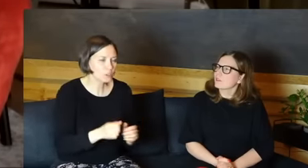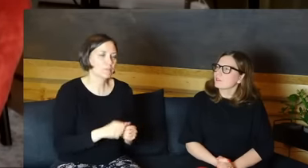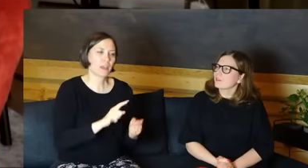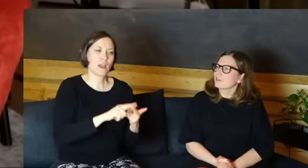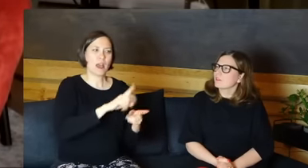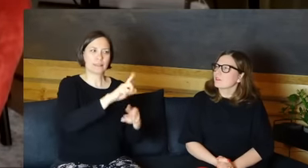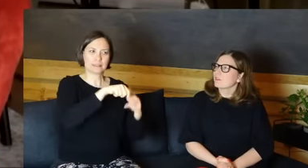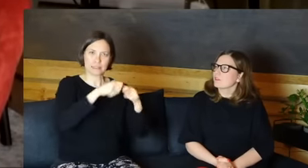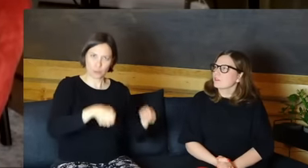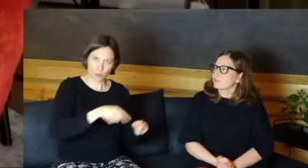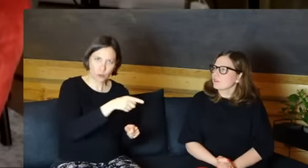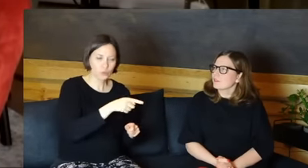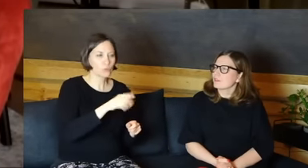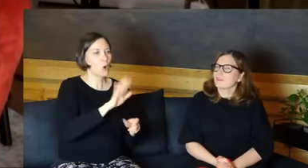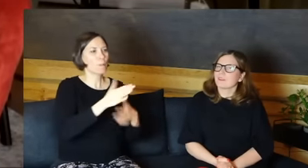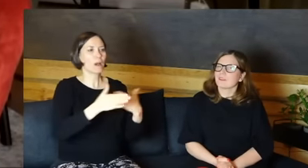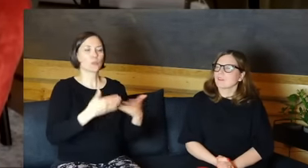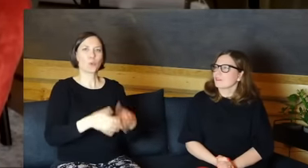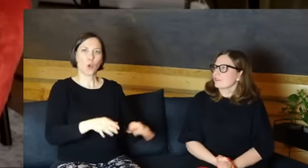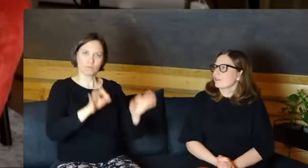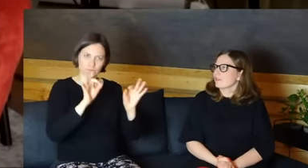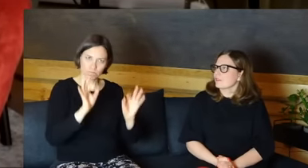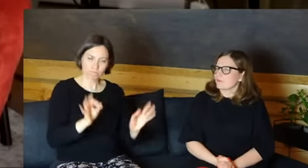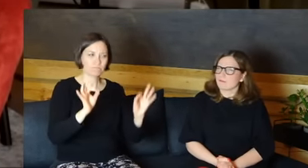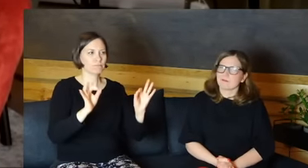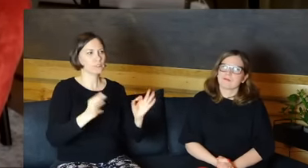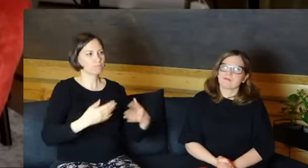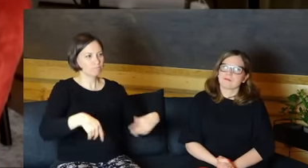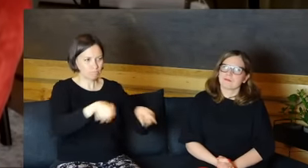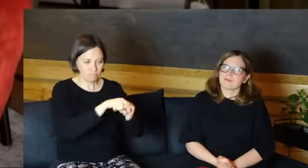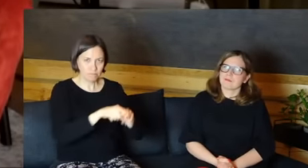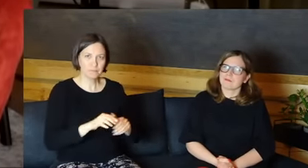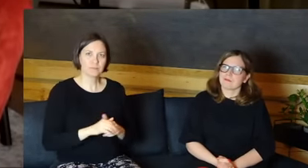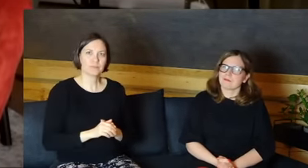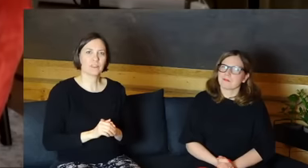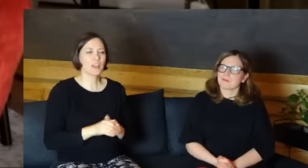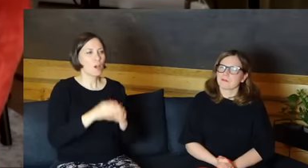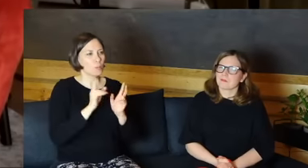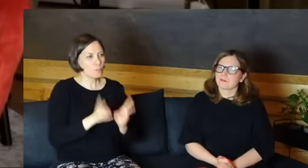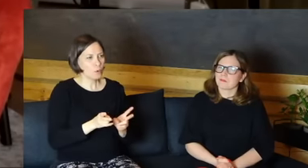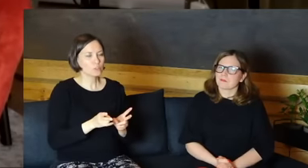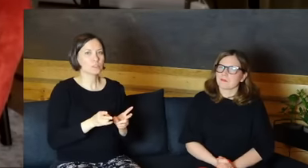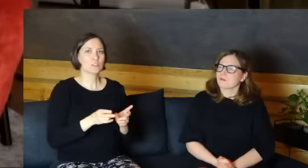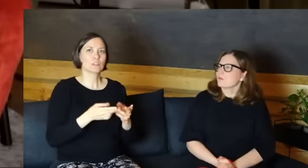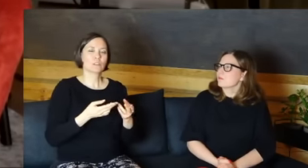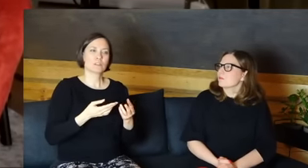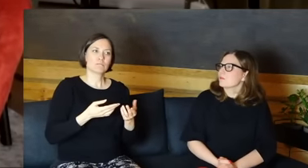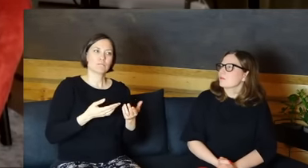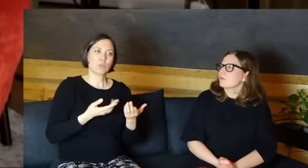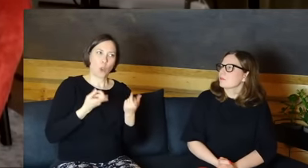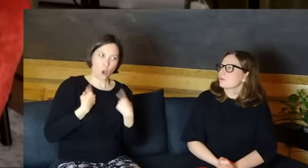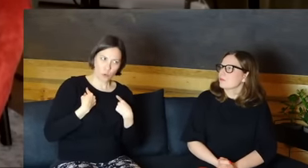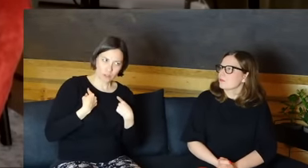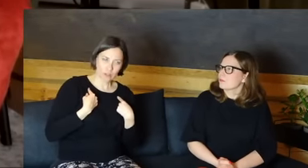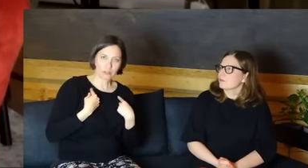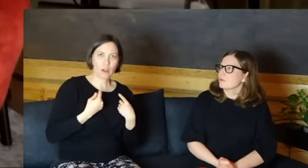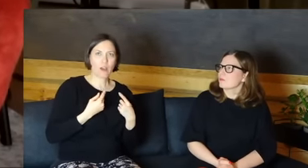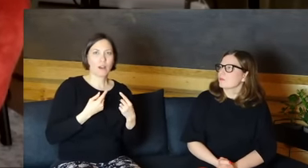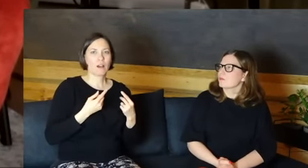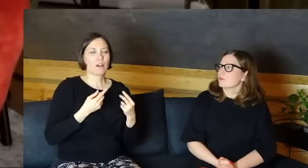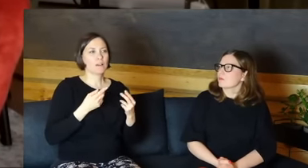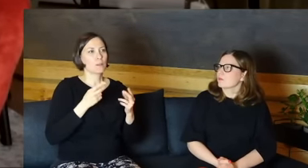ja tekee työnsä kunnialla ja noudattaa ja hyväksyy nämä